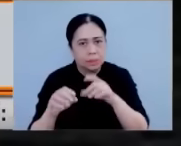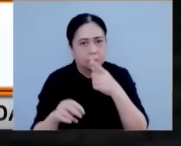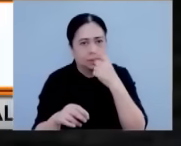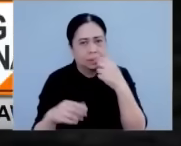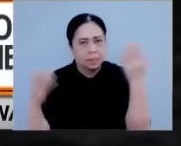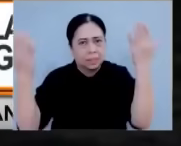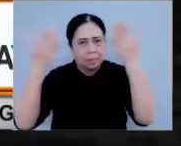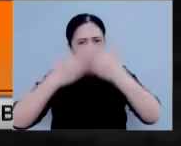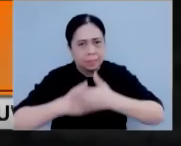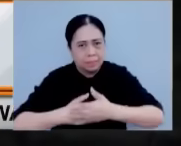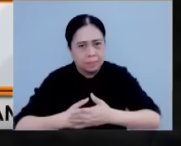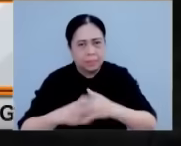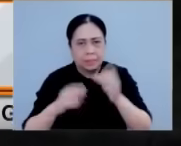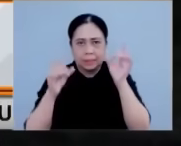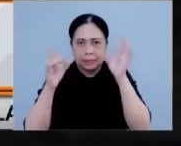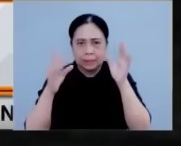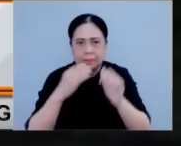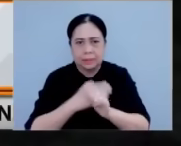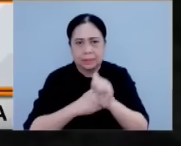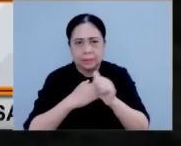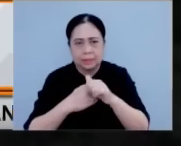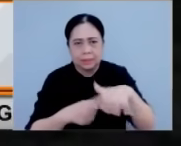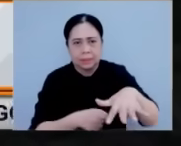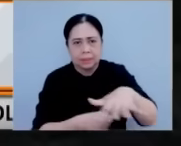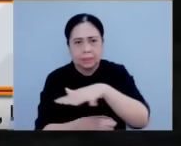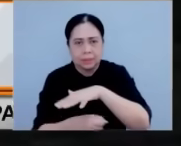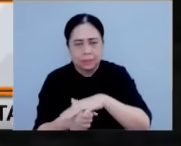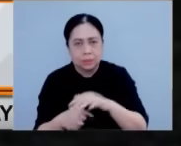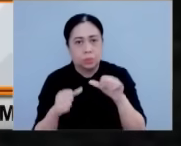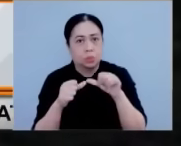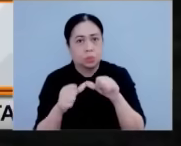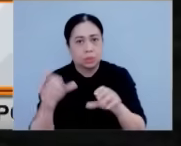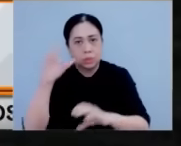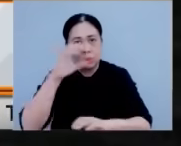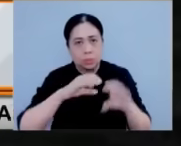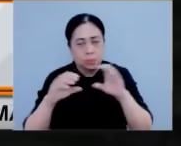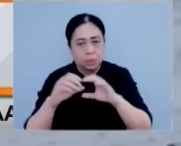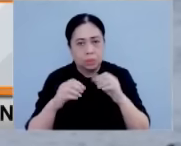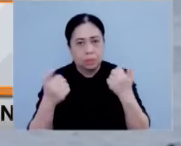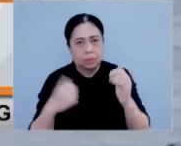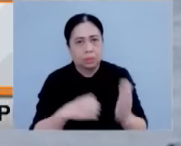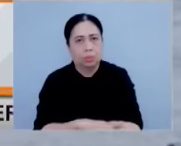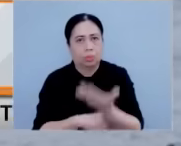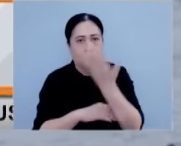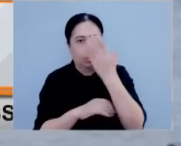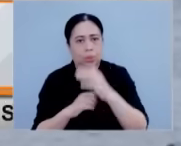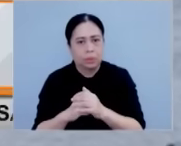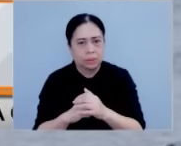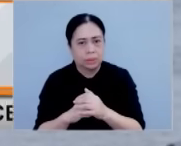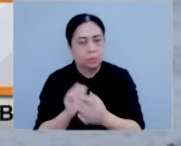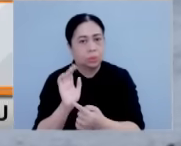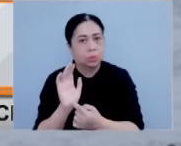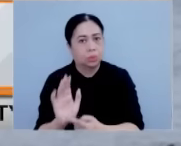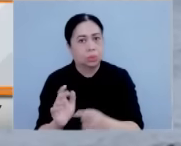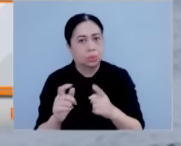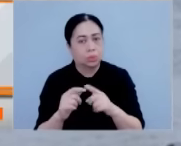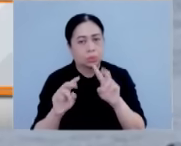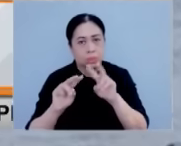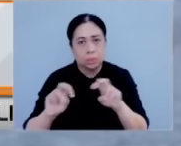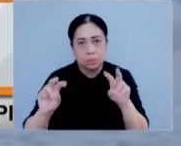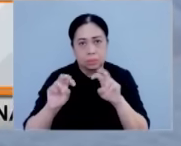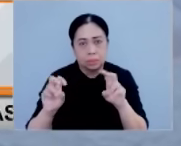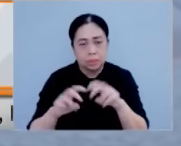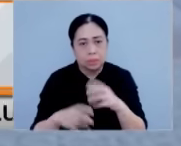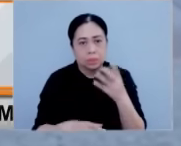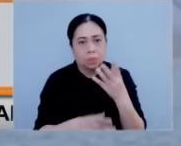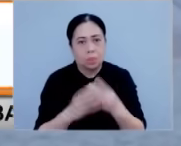at delikadong suungin ang paligid. Itutuloy ang paghahanap pagsapit ng umaga. Lumalabas naman sa paunang imbestigasyon na nawalan ng